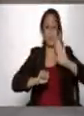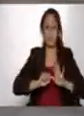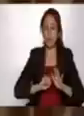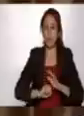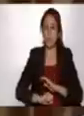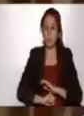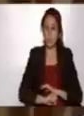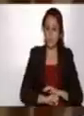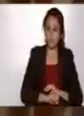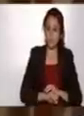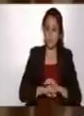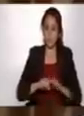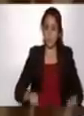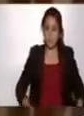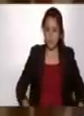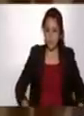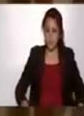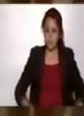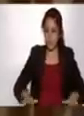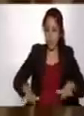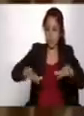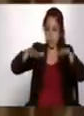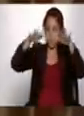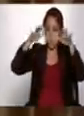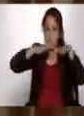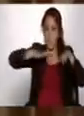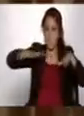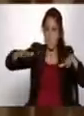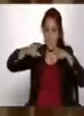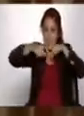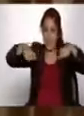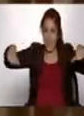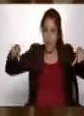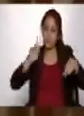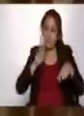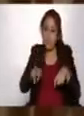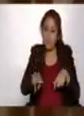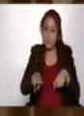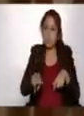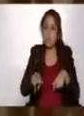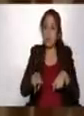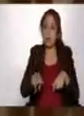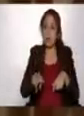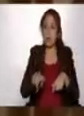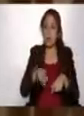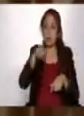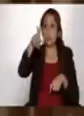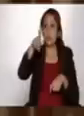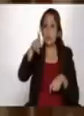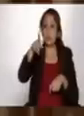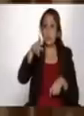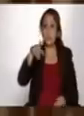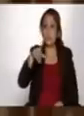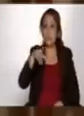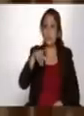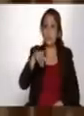هي تبان، فضلت ليله في المركز من الساعه 2 الظهر لغايه تاني يوم الفجر، قاعده في المكتب بتاع الظابط. جم